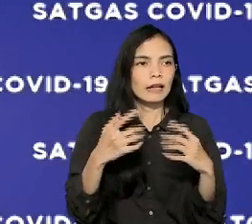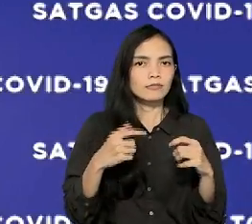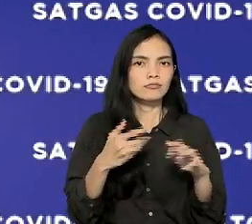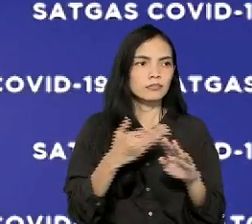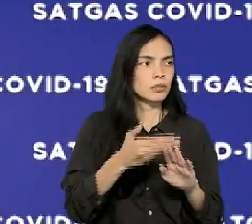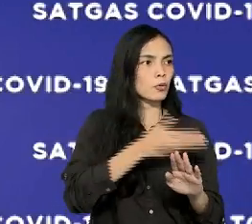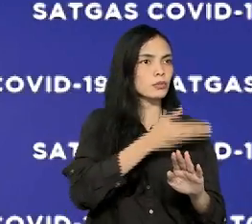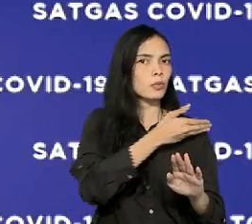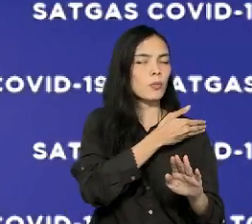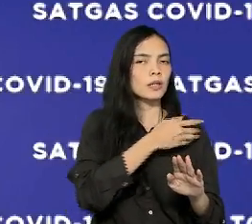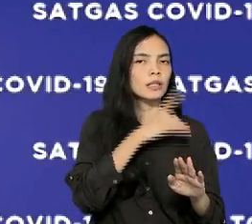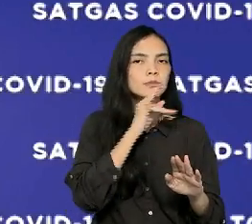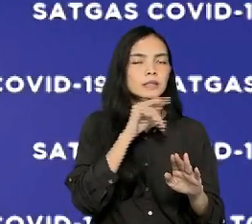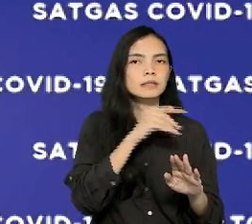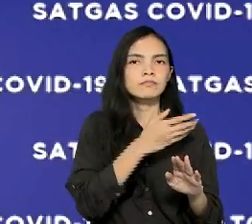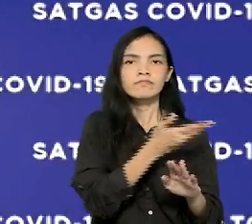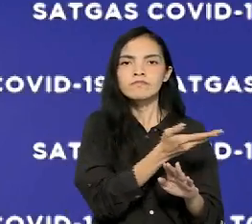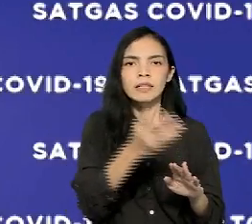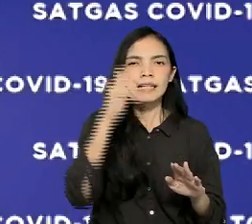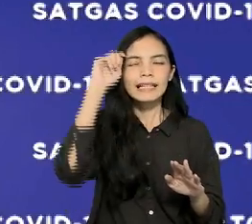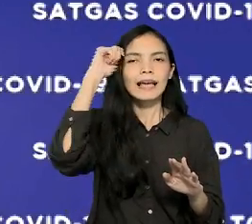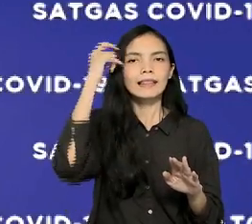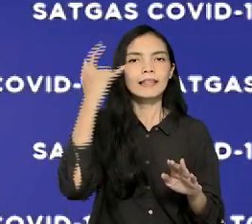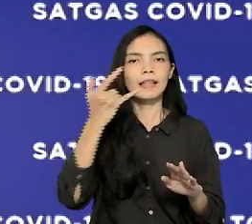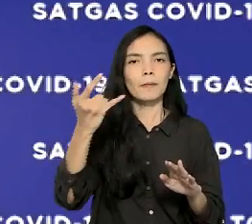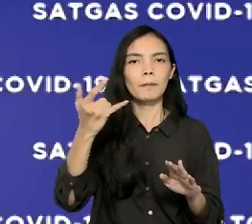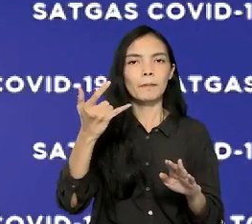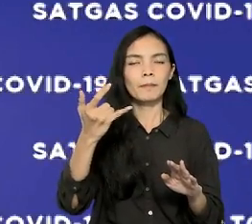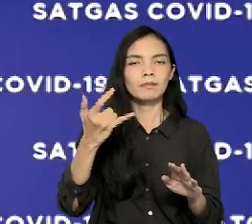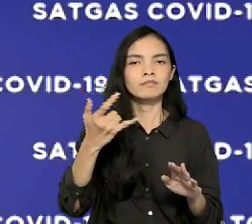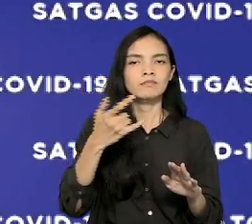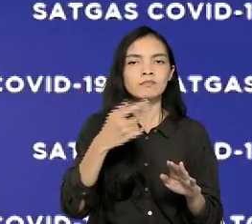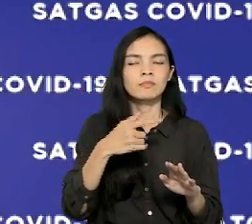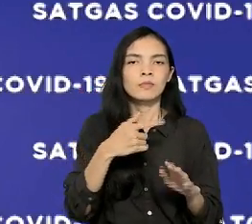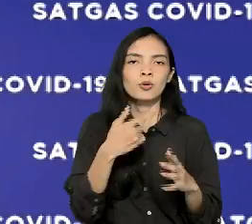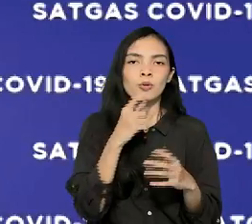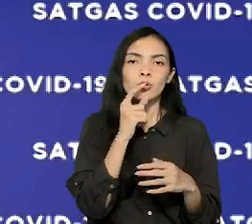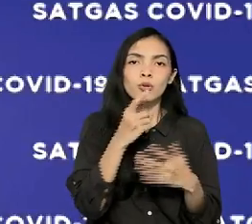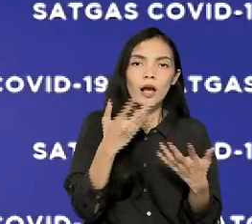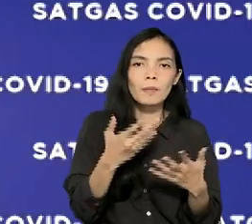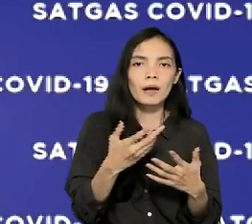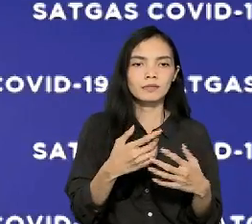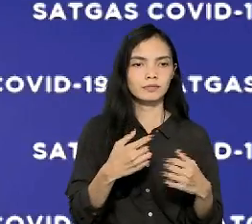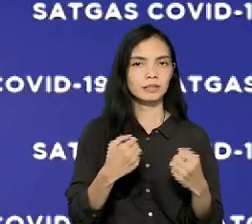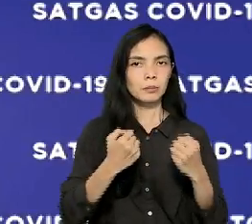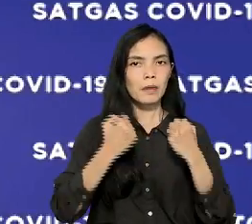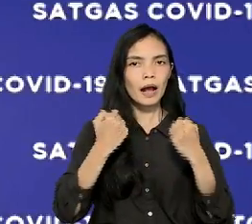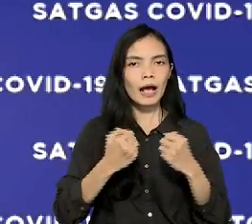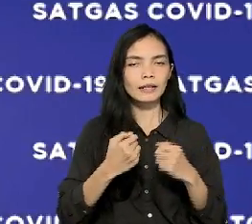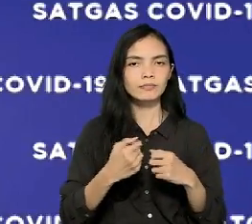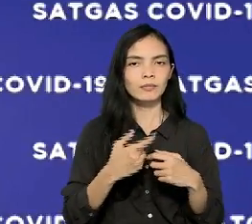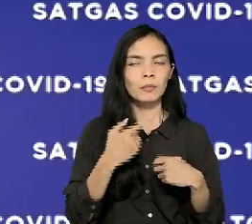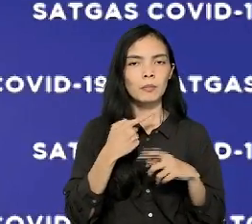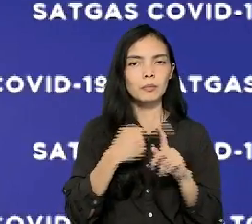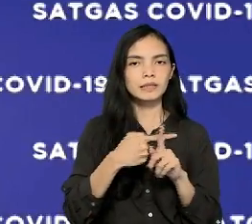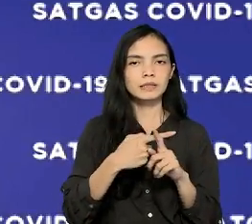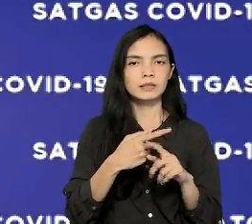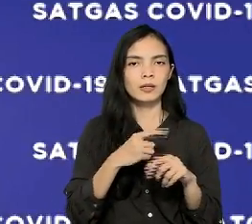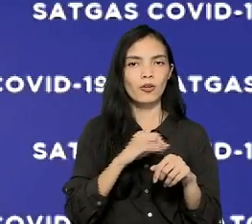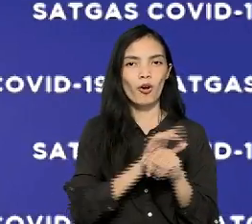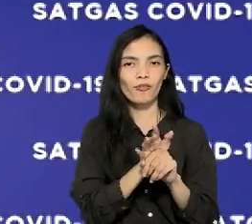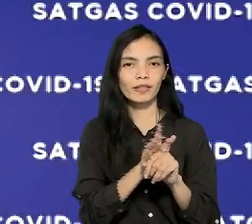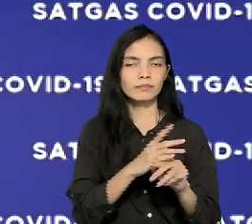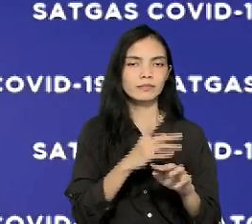dapat menjadi refleksi dan penyemangat kita untuk tetap menjaga semangat dan konsistensi